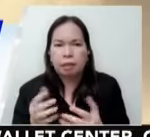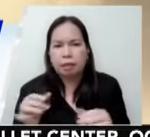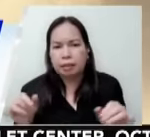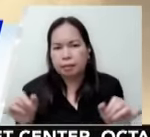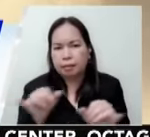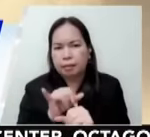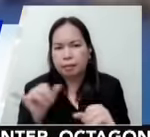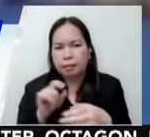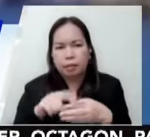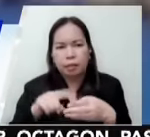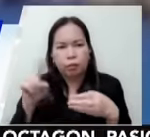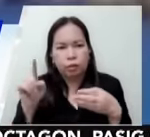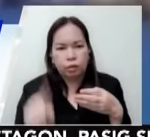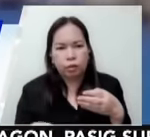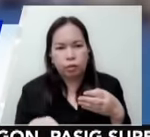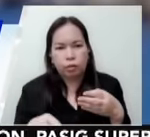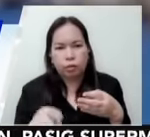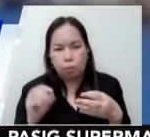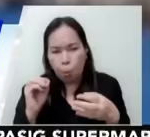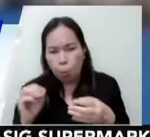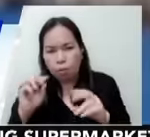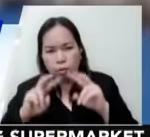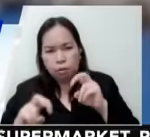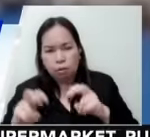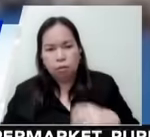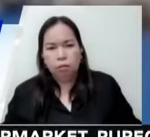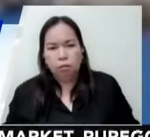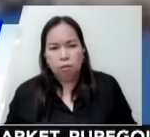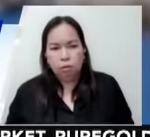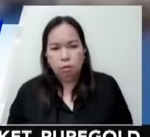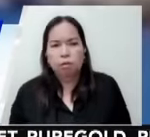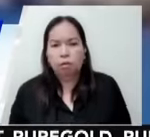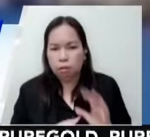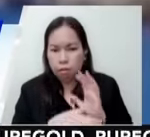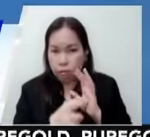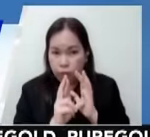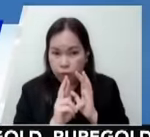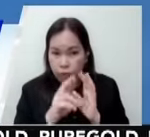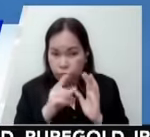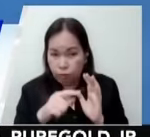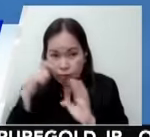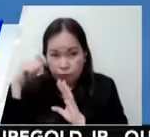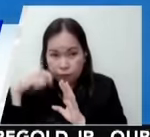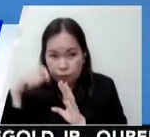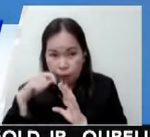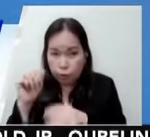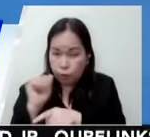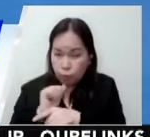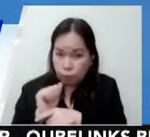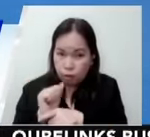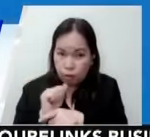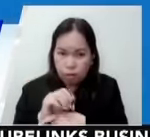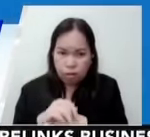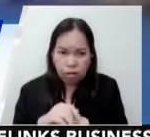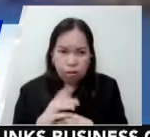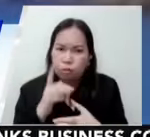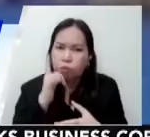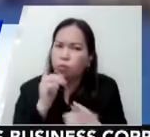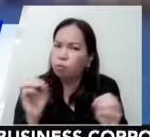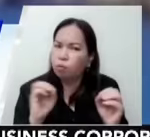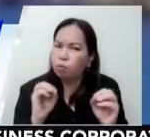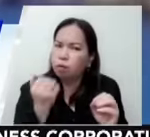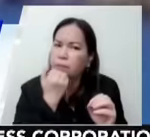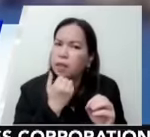sariling pagsisiyasat. Na-review daw nila ang mga video ng practice at wala raw silang nakikitang indikasyon